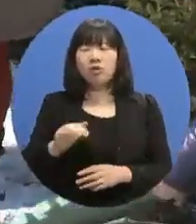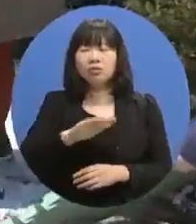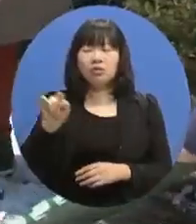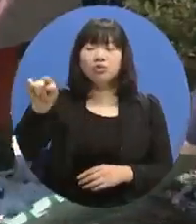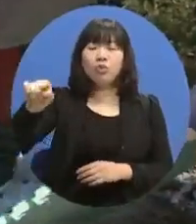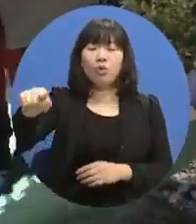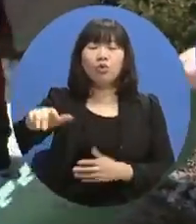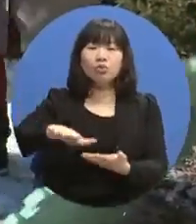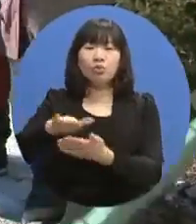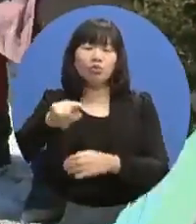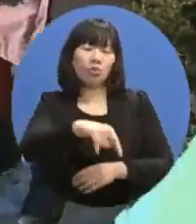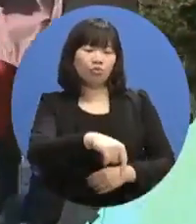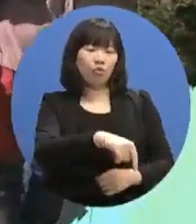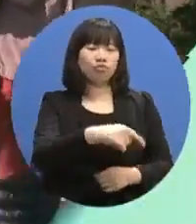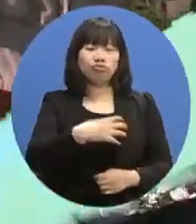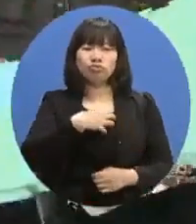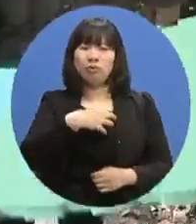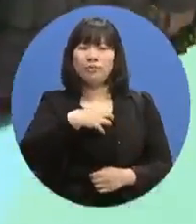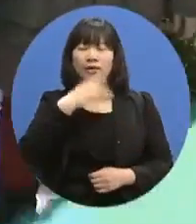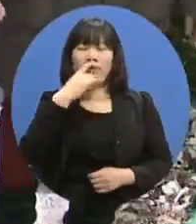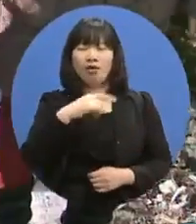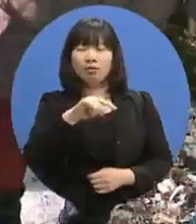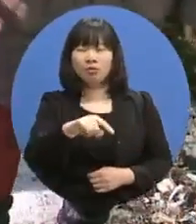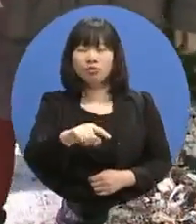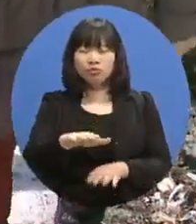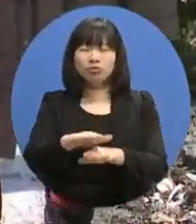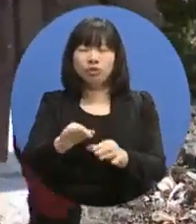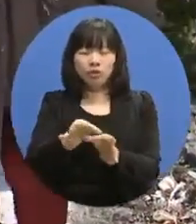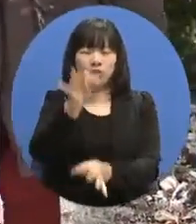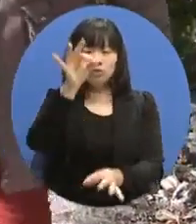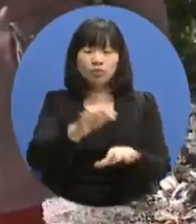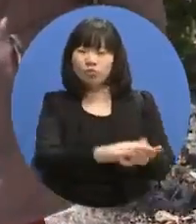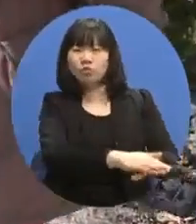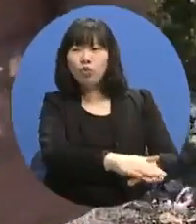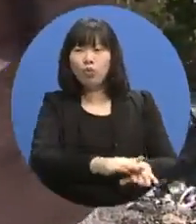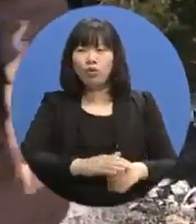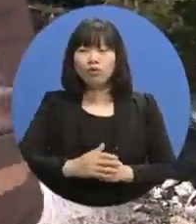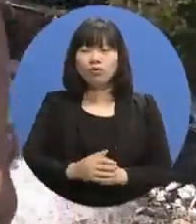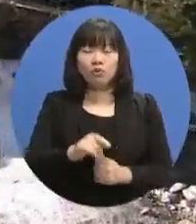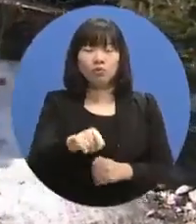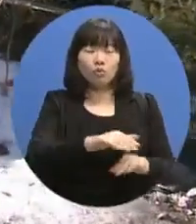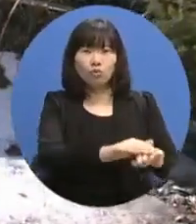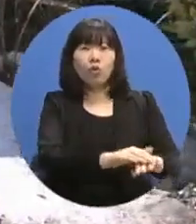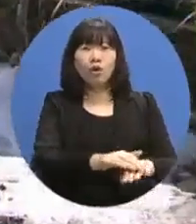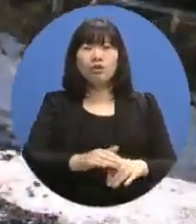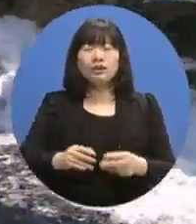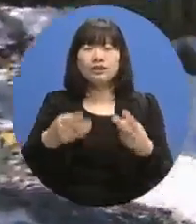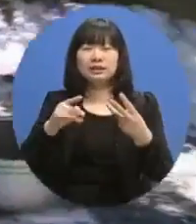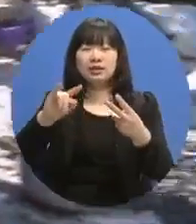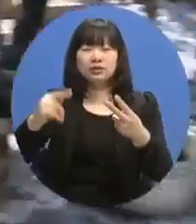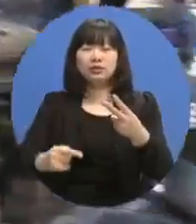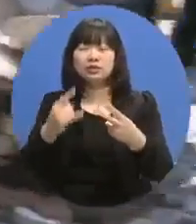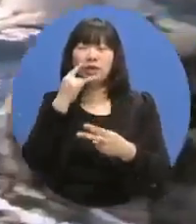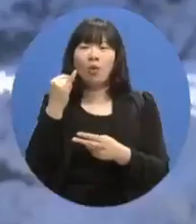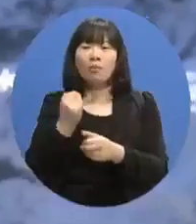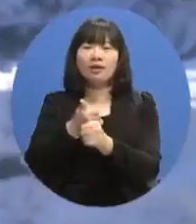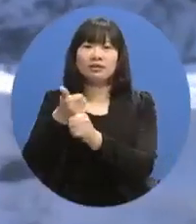저쪽 가서 놀자. 너무 위험해. 그래, 그것도 놓고, 꼬챙이 놓고. 꼬챙이 놓고 2라운드는 가자. 엄마